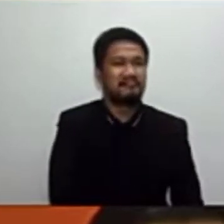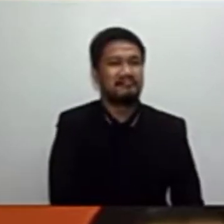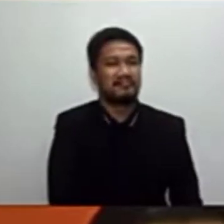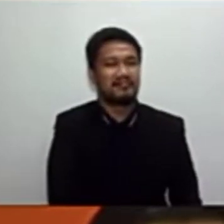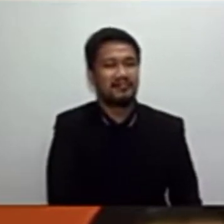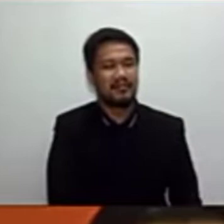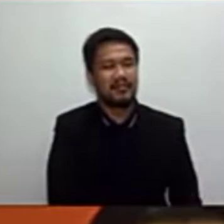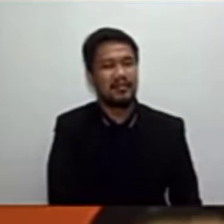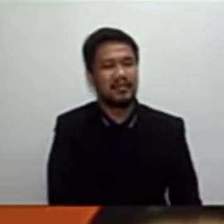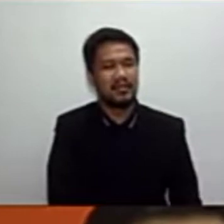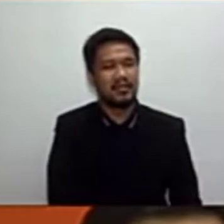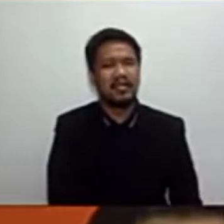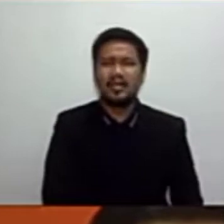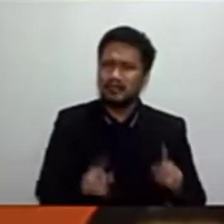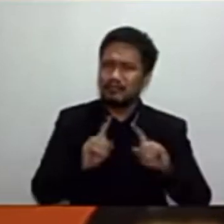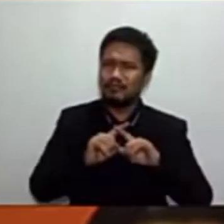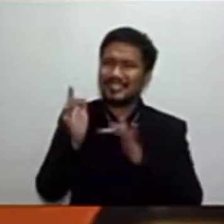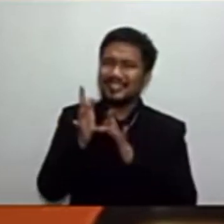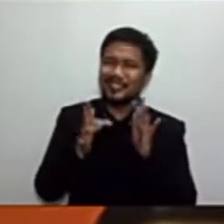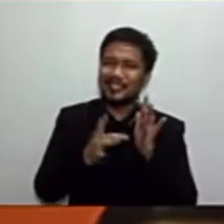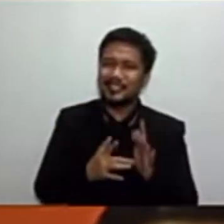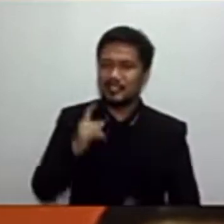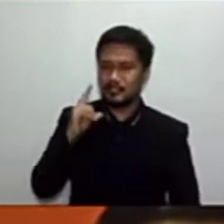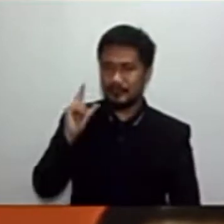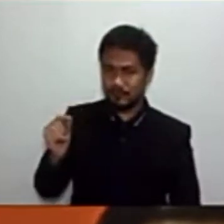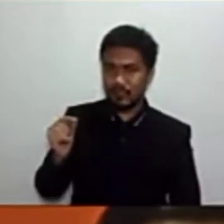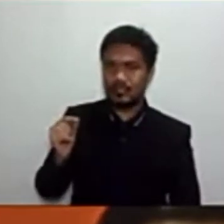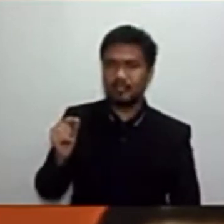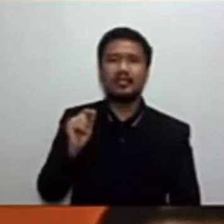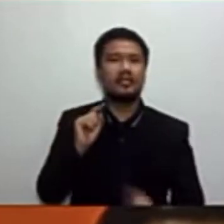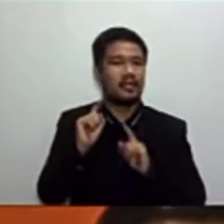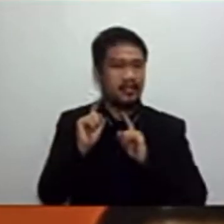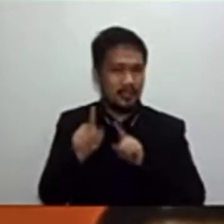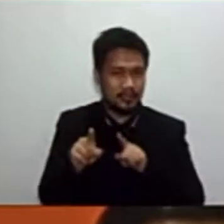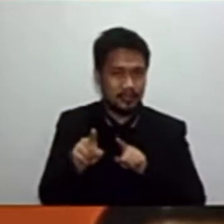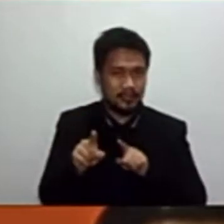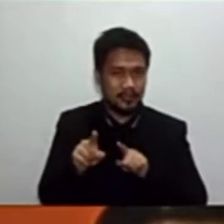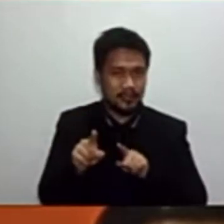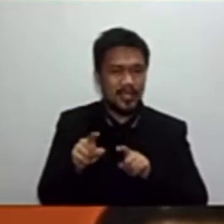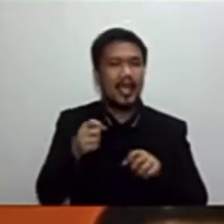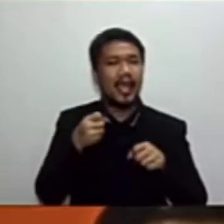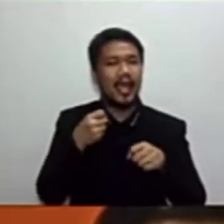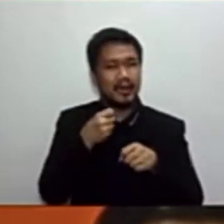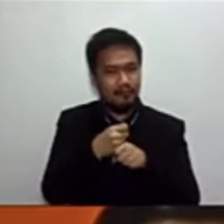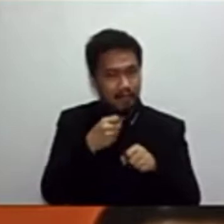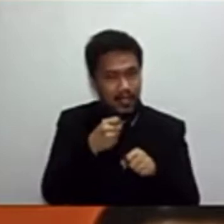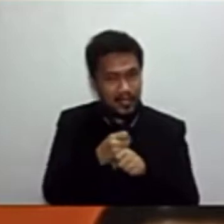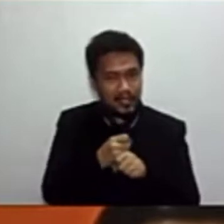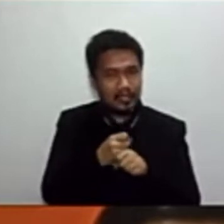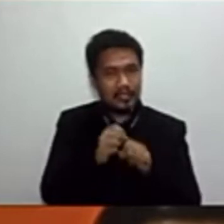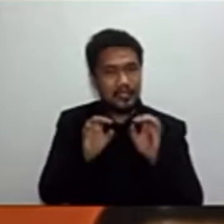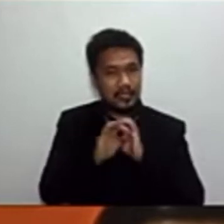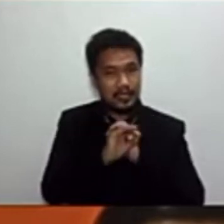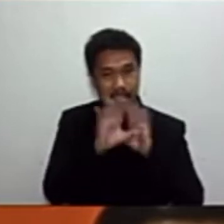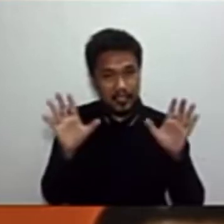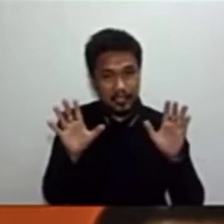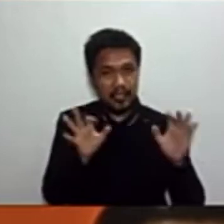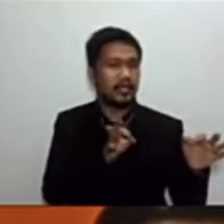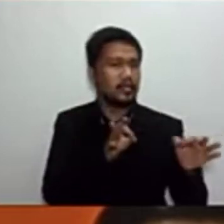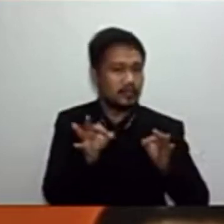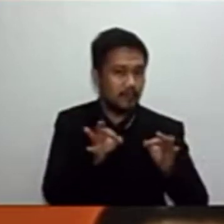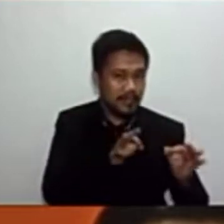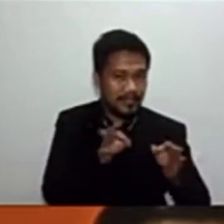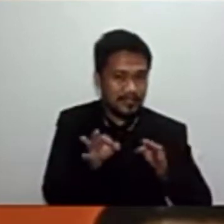Ngunit mabilis na sinagot ito ni Jesus at nilinaw sa kanila na hindi dapat